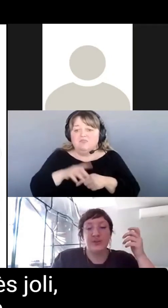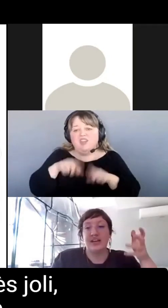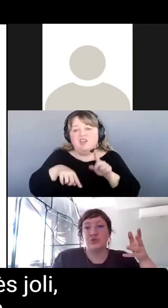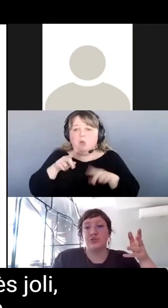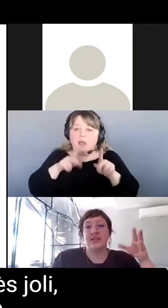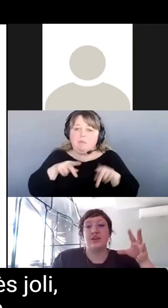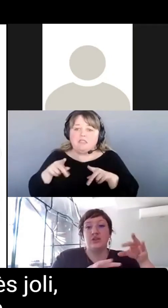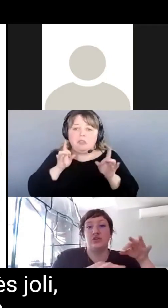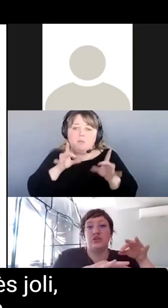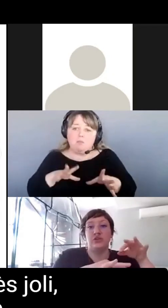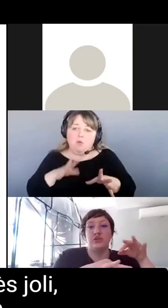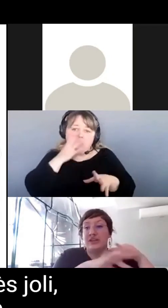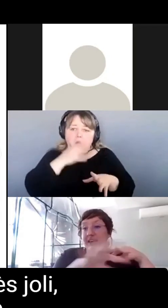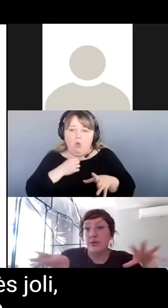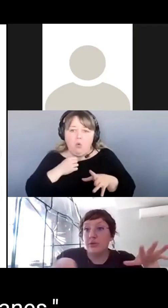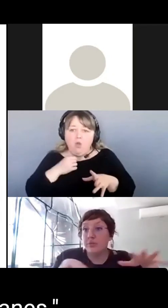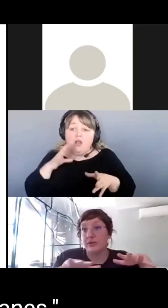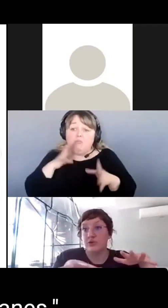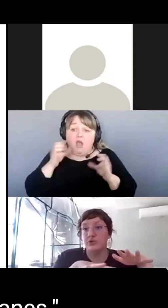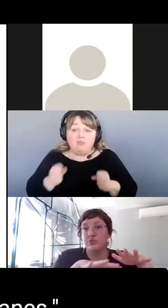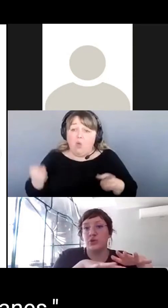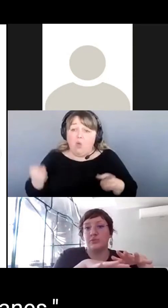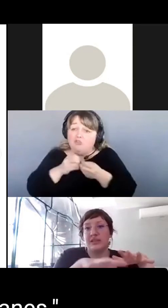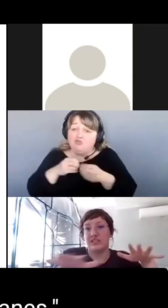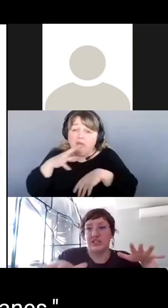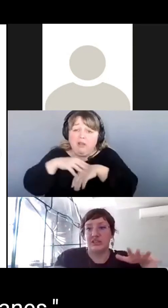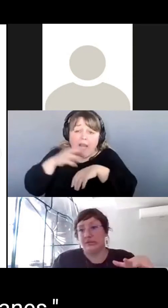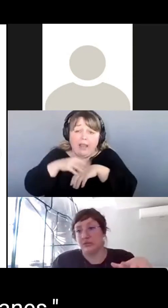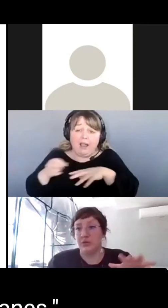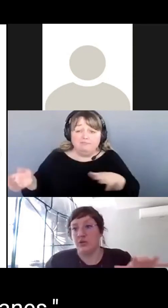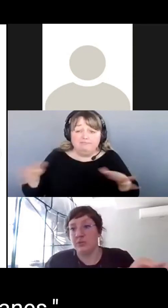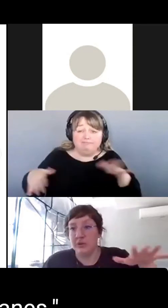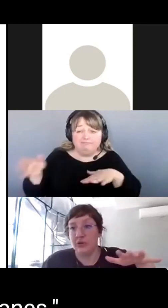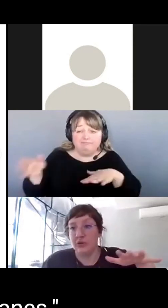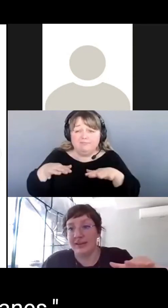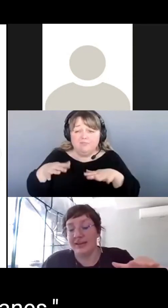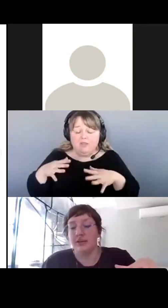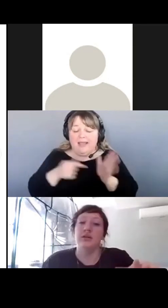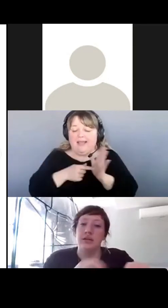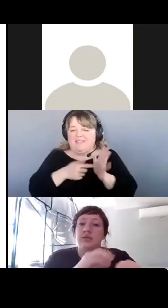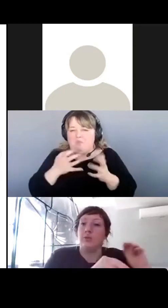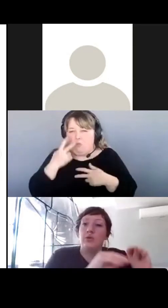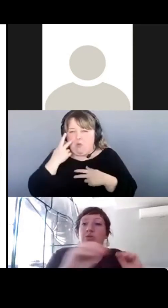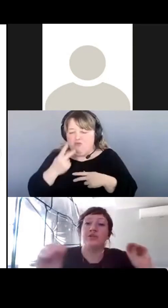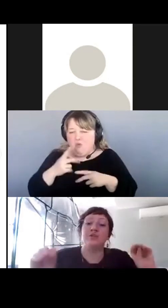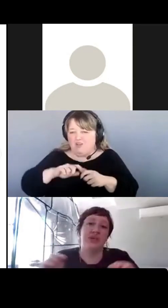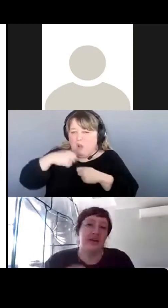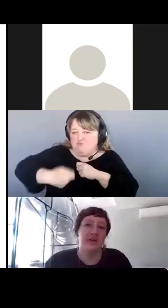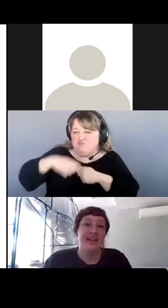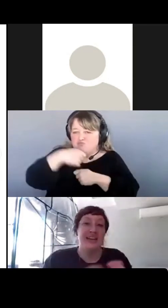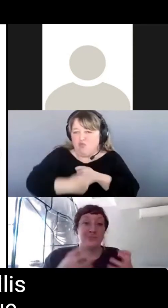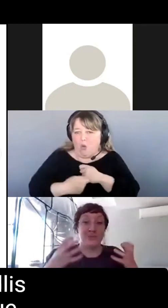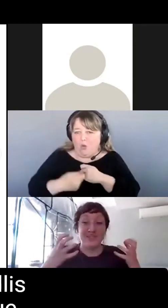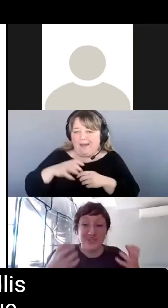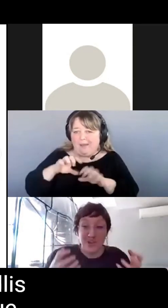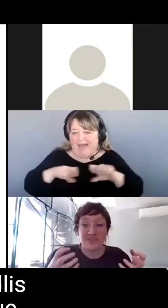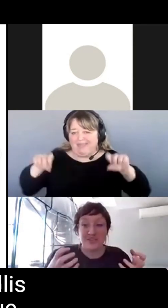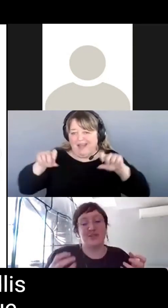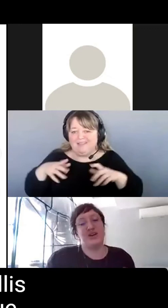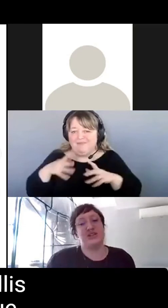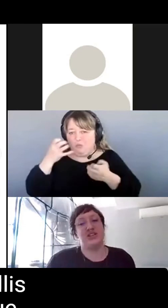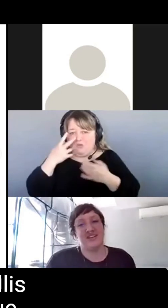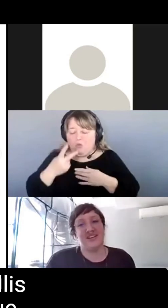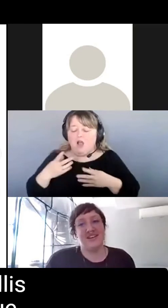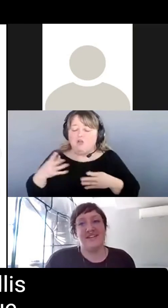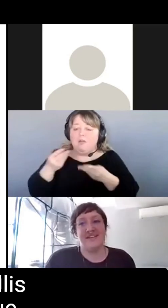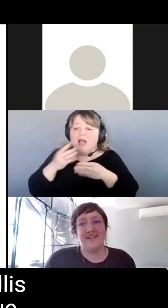Vous pouvez rajouter de l'herbe par-dessus pour comme cacher. Oh, je ne veux pas voir mes pleurs de banane. Ah, OK, bien, on peut mettre un petit peu d'herbe. Puis ça